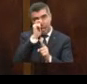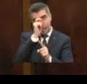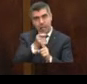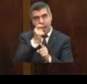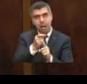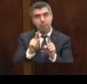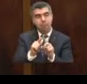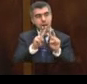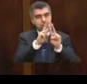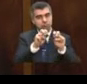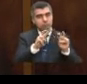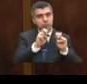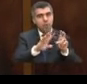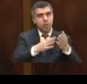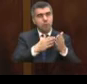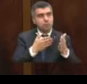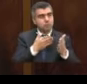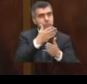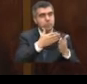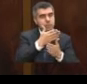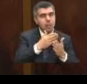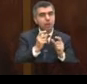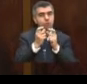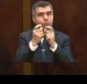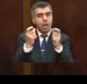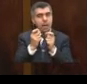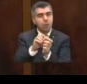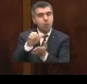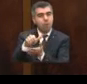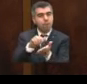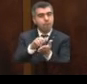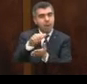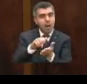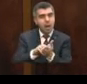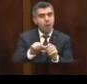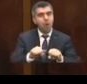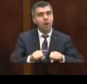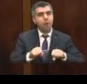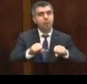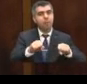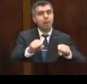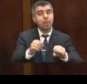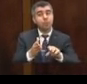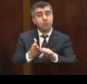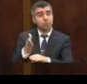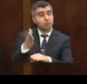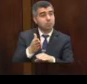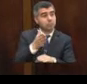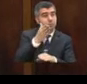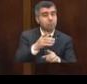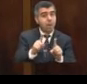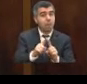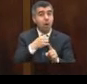الزيارات التفتيشية للوحدات الصناعية والضيعات الفلاحية والمراكز التجارية، وعند الاقتضاء ترتيب الجزاءات